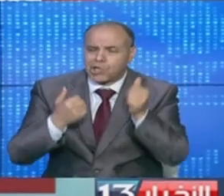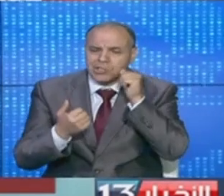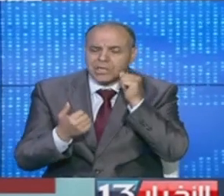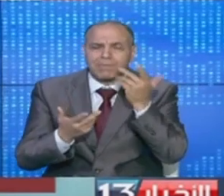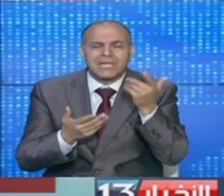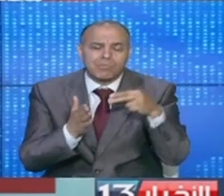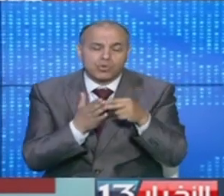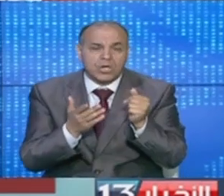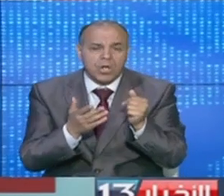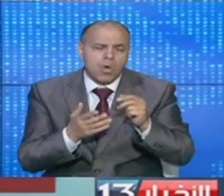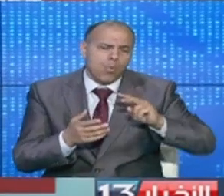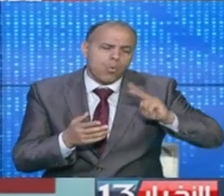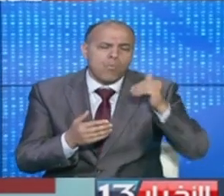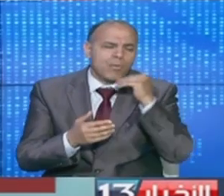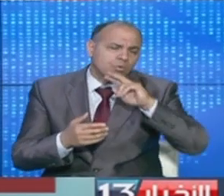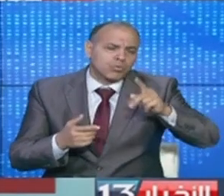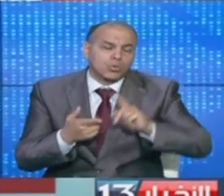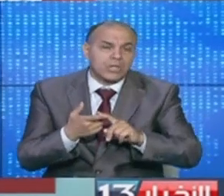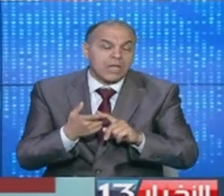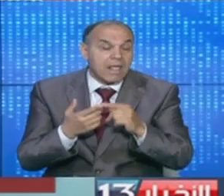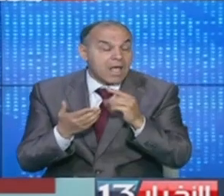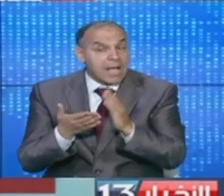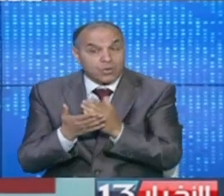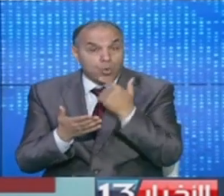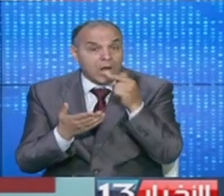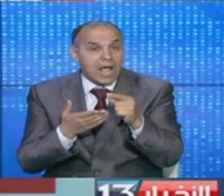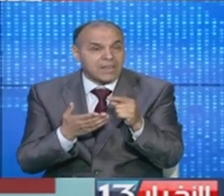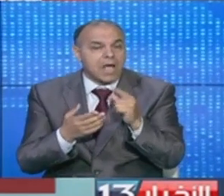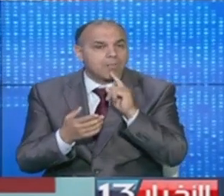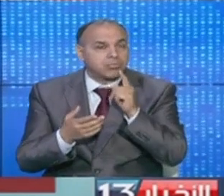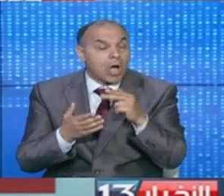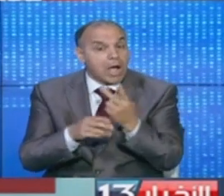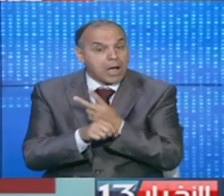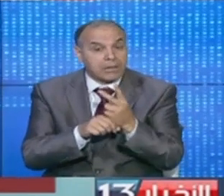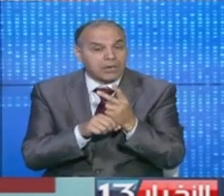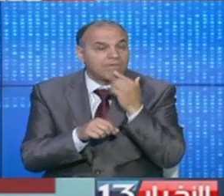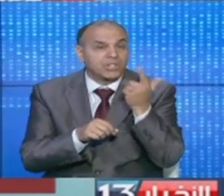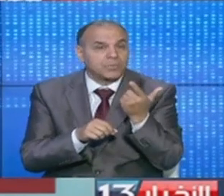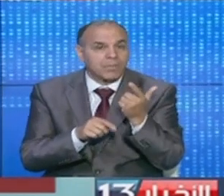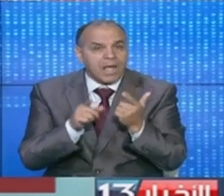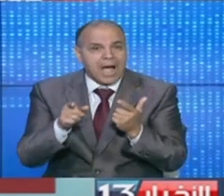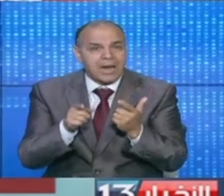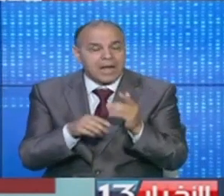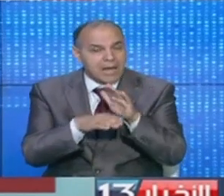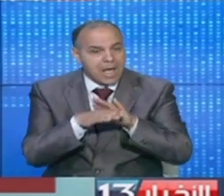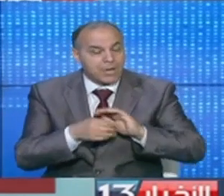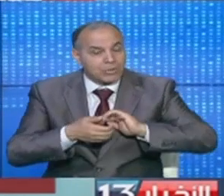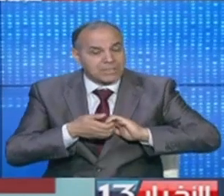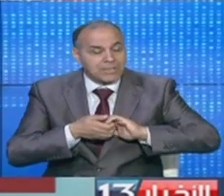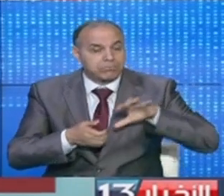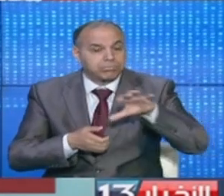سوريا او بشكل مباشر لما يشكله هذا الامر من خطوره كبيره على الامن والسلم